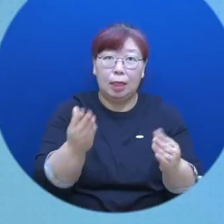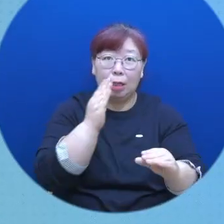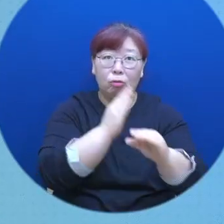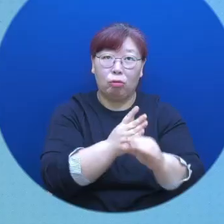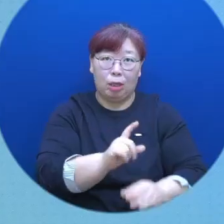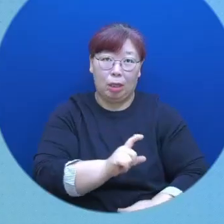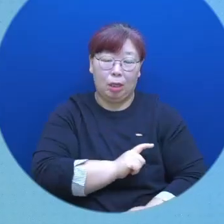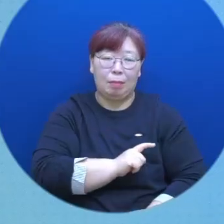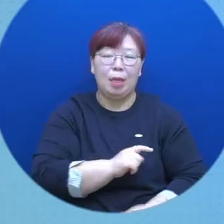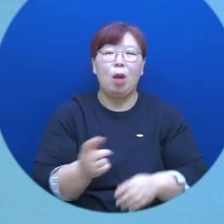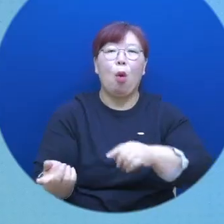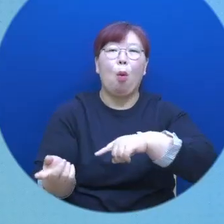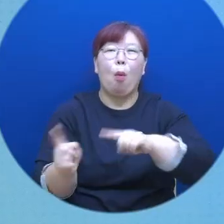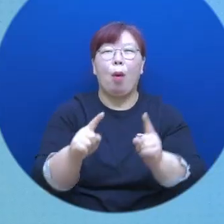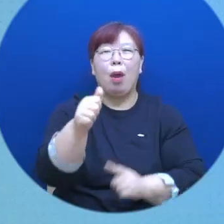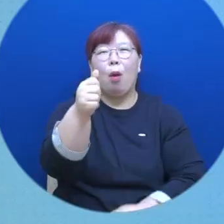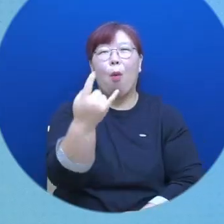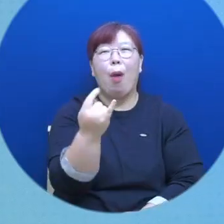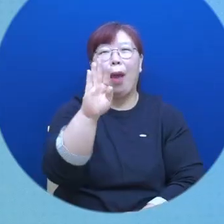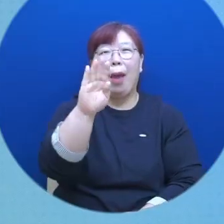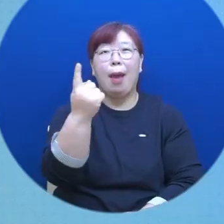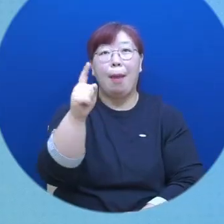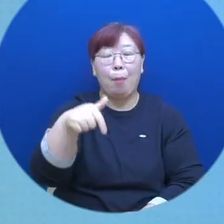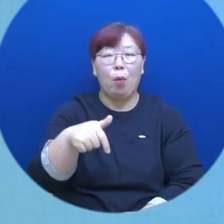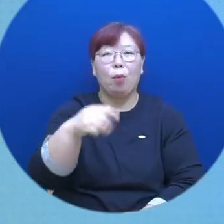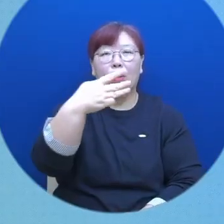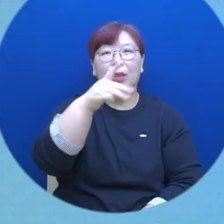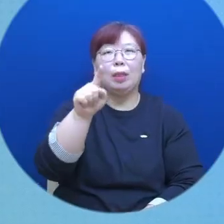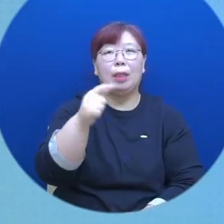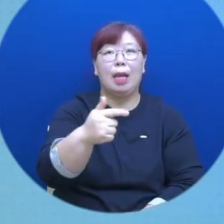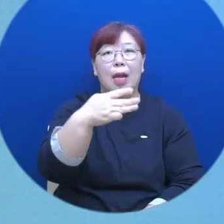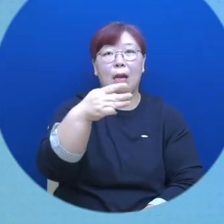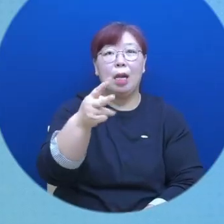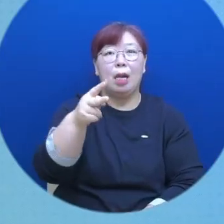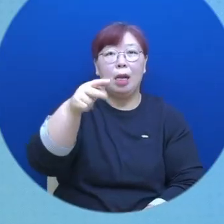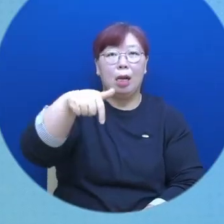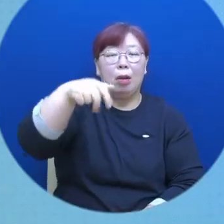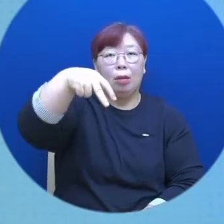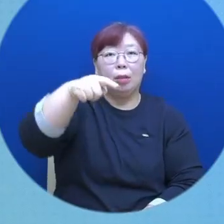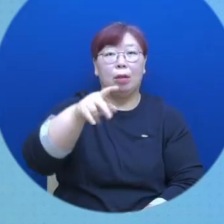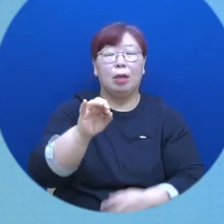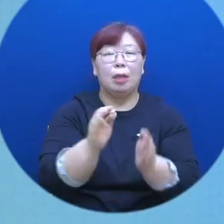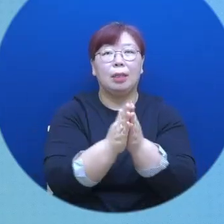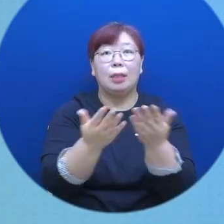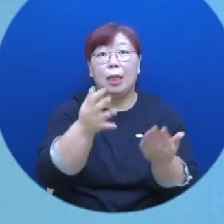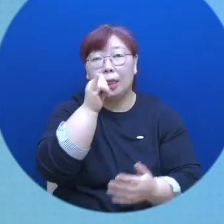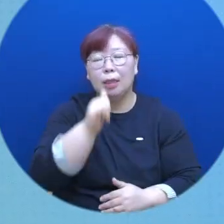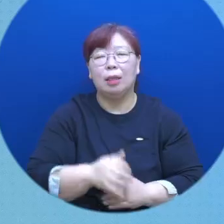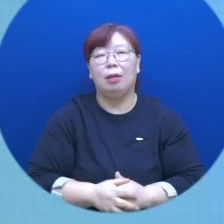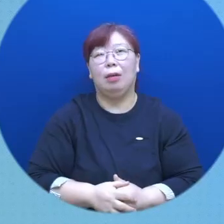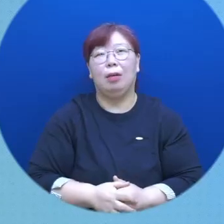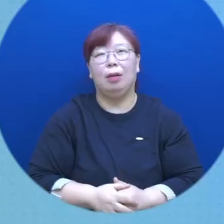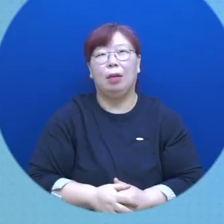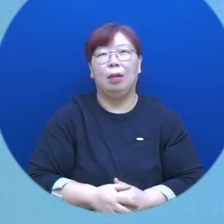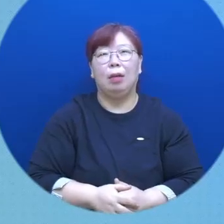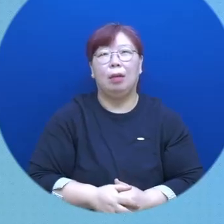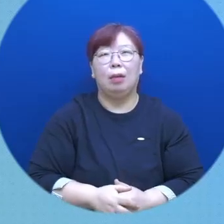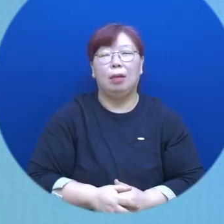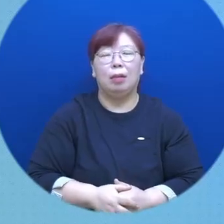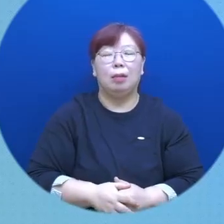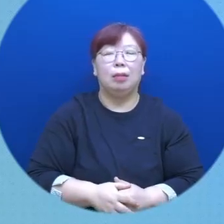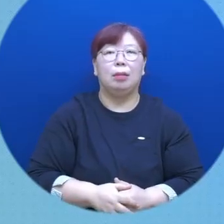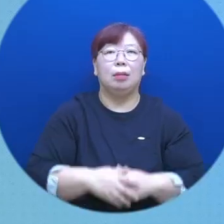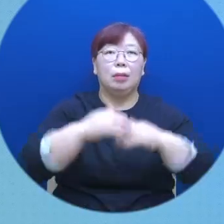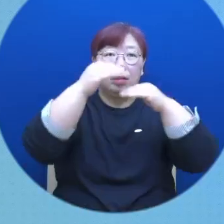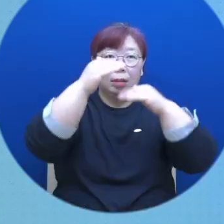탄력성, 그 외에 많은 책들을 내셨어요. 그 책들 가운데 나오는 내용